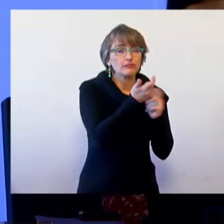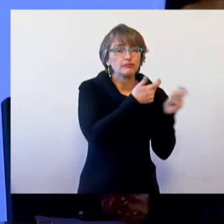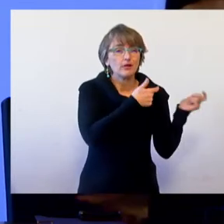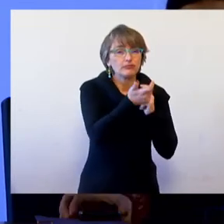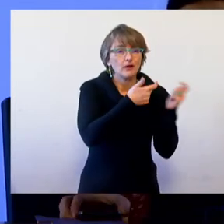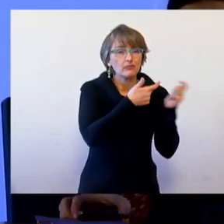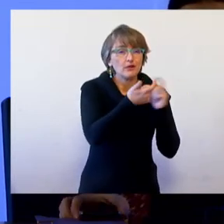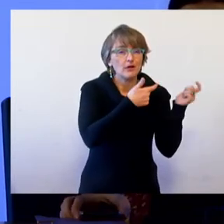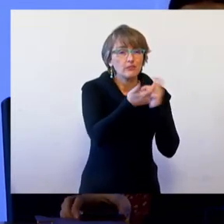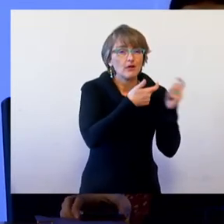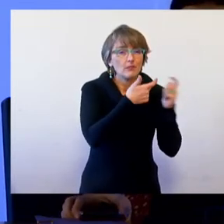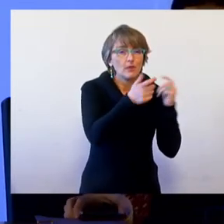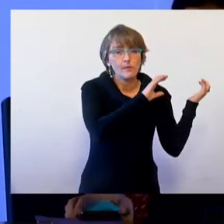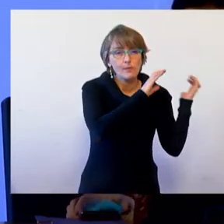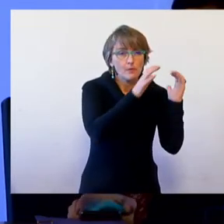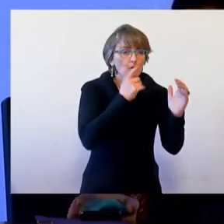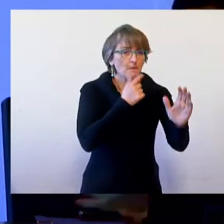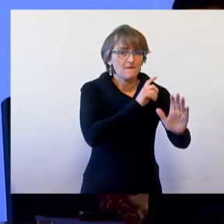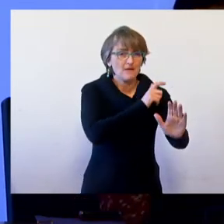filière.